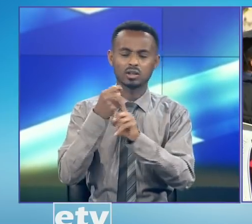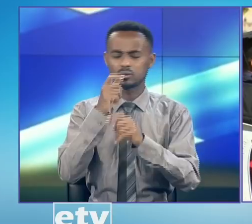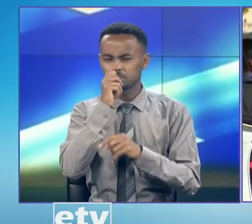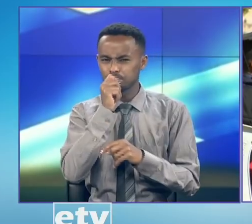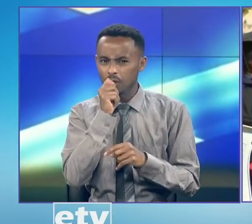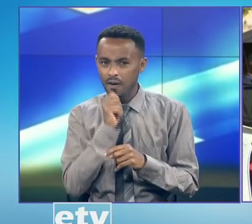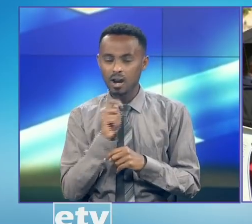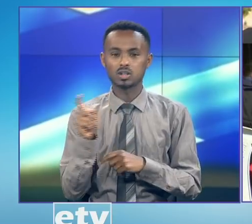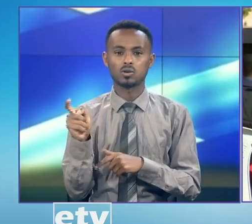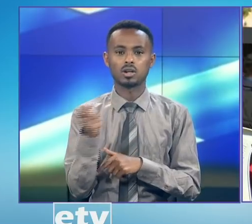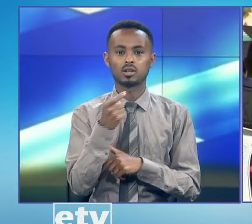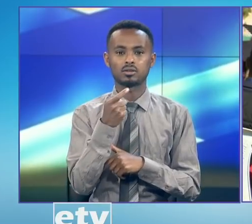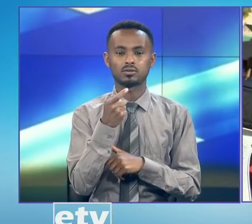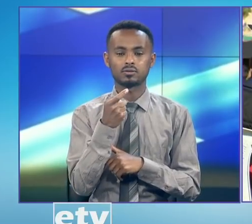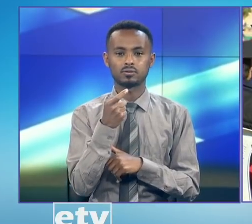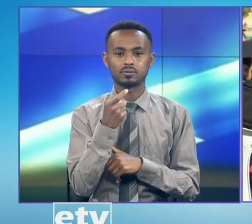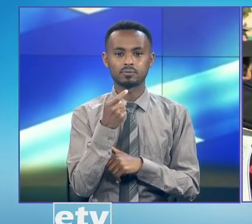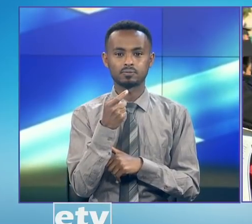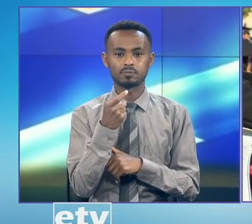ታጋሽ ሆነን